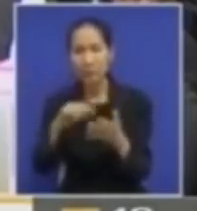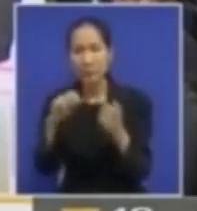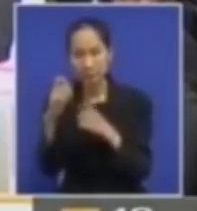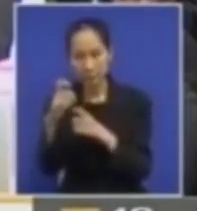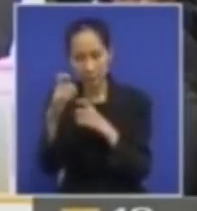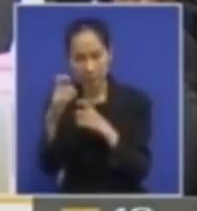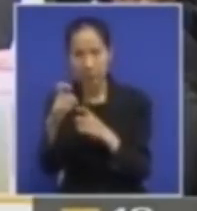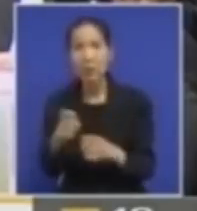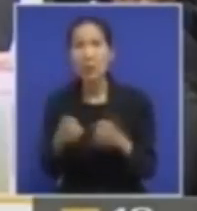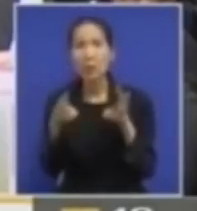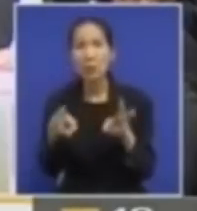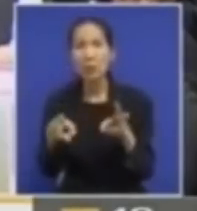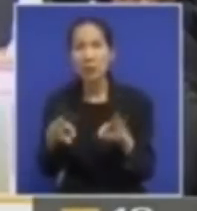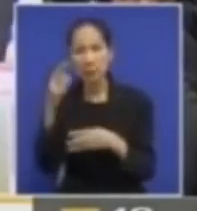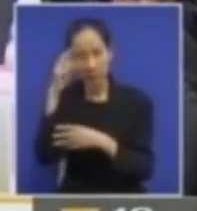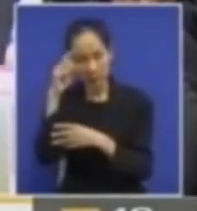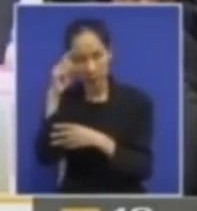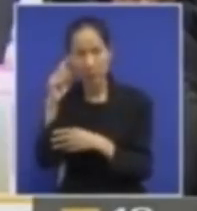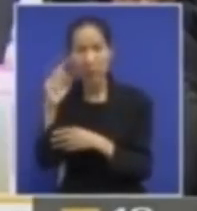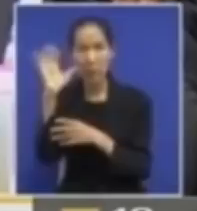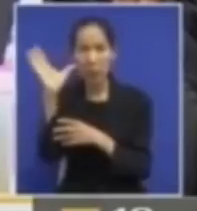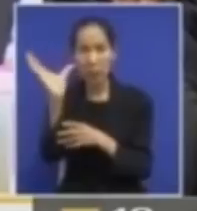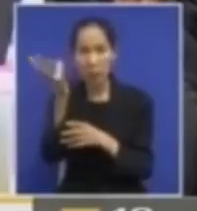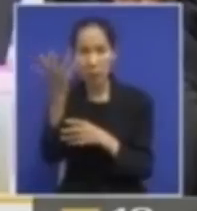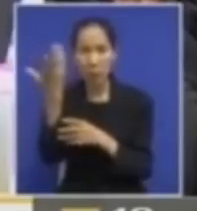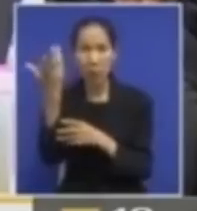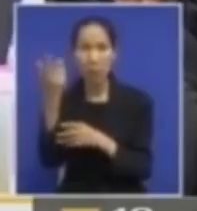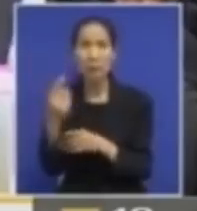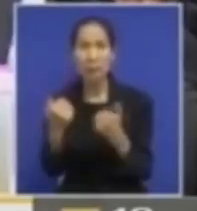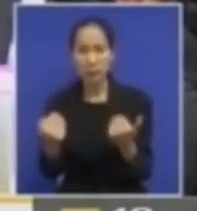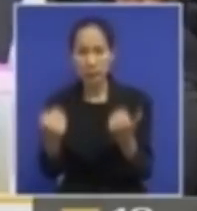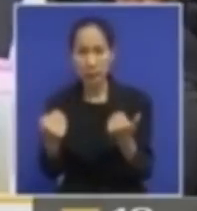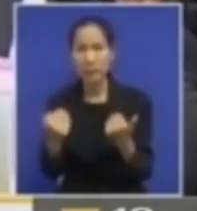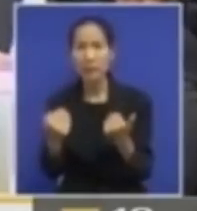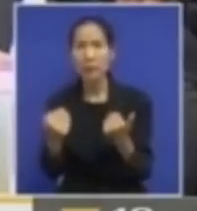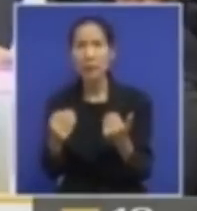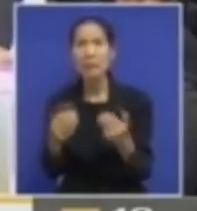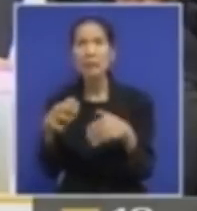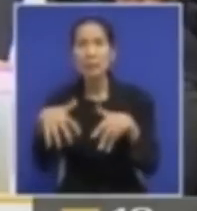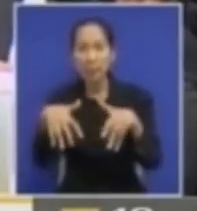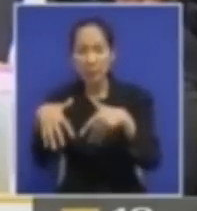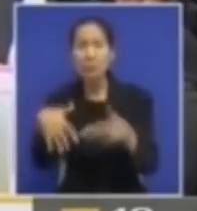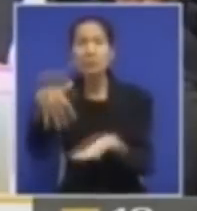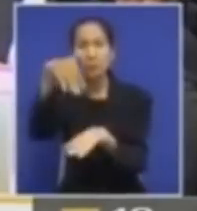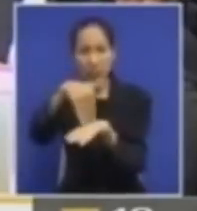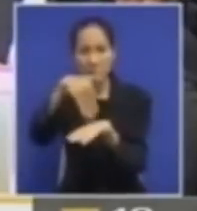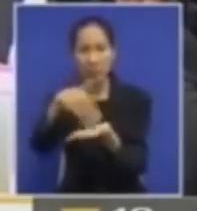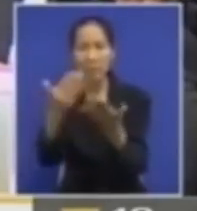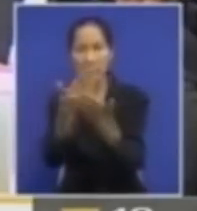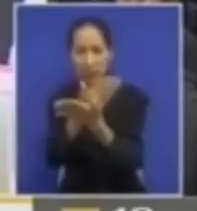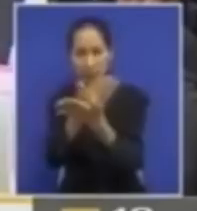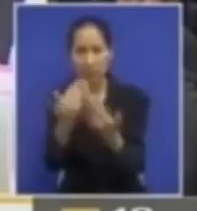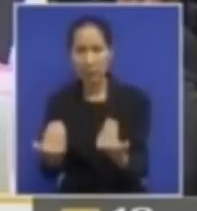ที่ทั่วโลกยินดีและยอมรับนะครับเปลี่ยนกระบวนทัศน์มาเนี่ยเขาใช้ประชาชนเป็นศูนย์กลางครับ